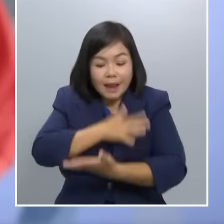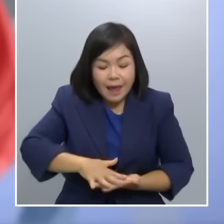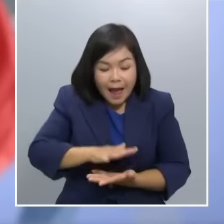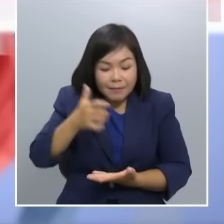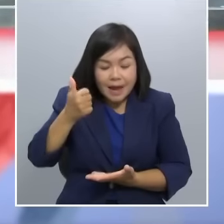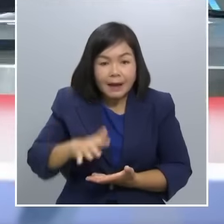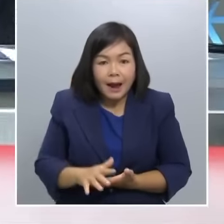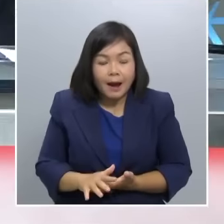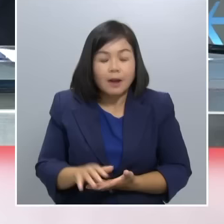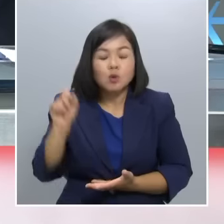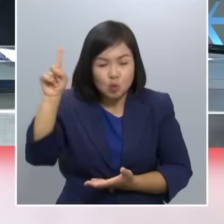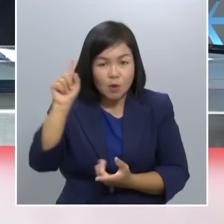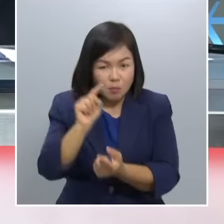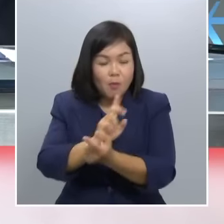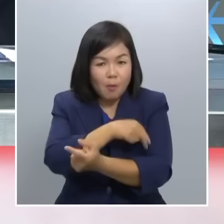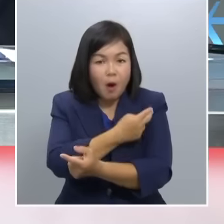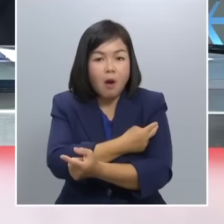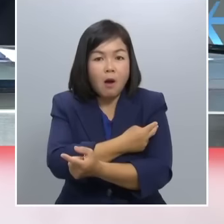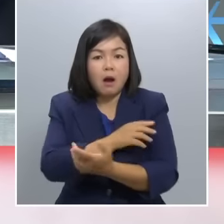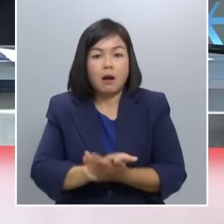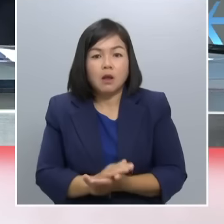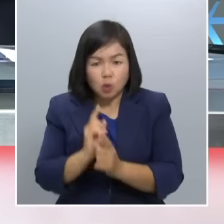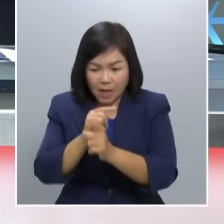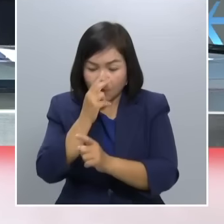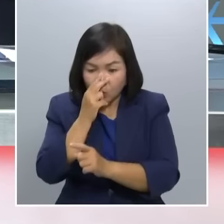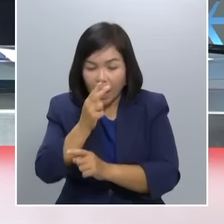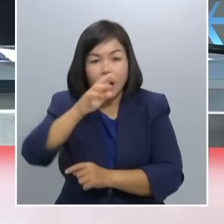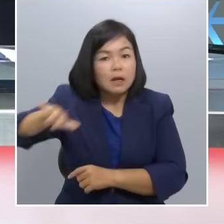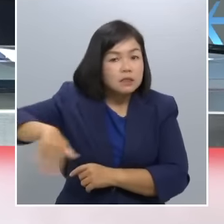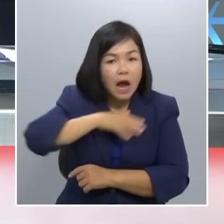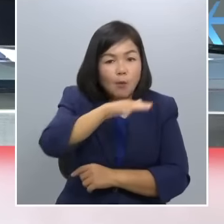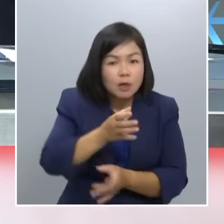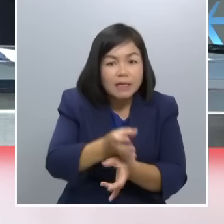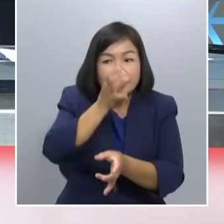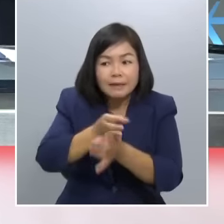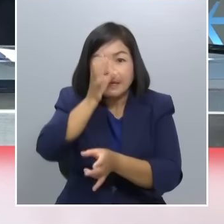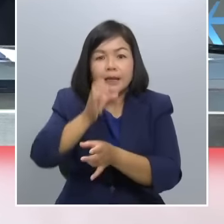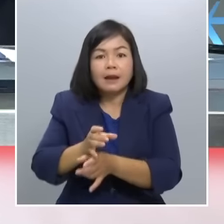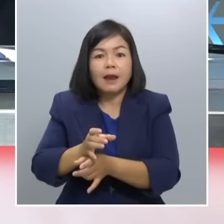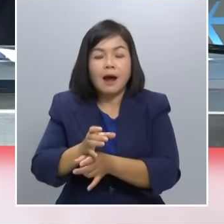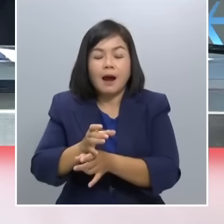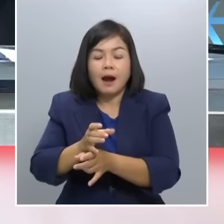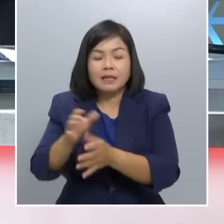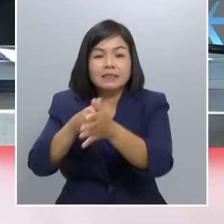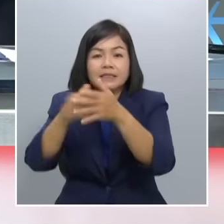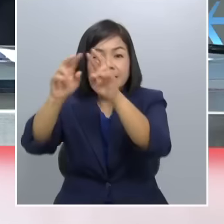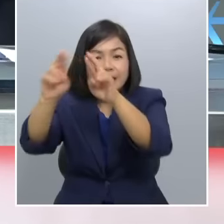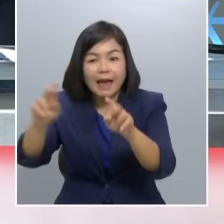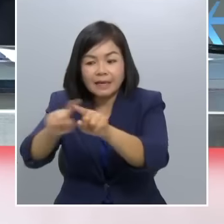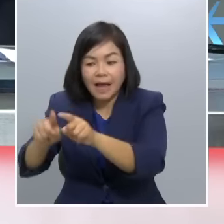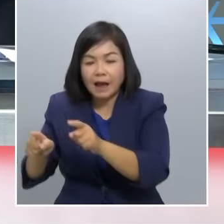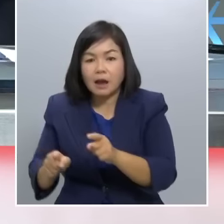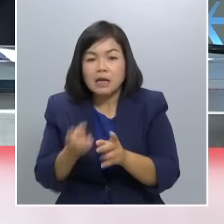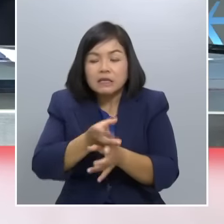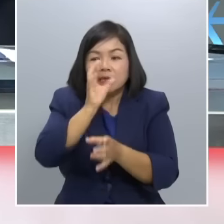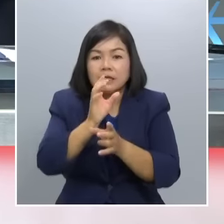เดี๋ยวต้องลองตามดูนะครับเพราะอะไรคุณผู้ชมครับคือตอนเทั้งหมดผู้ป่วยทั้งหมดกี่คน 41 41จากเมื่อวานนี้เมื่อวาน